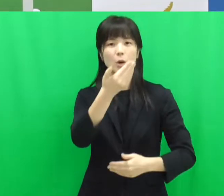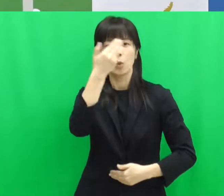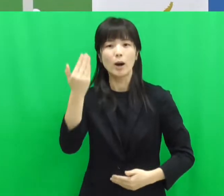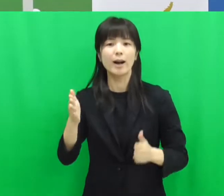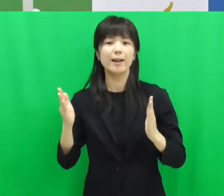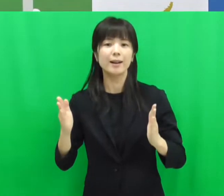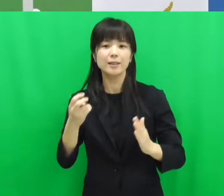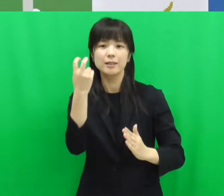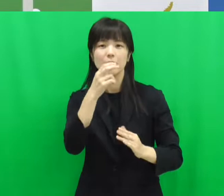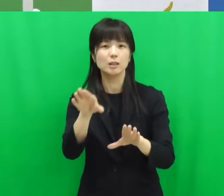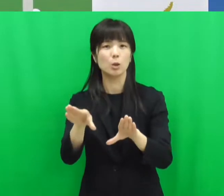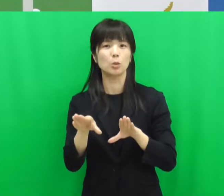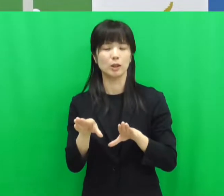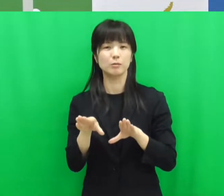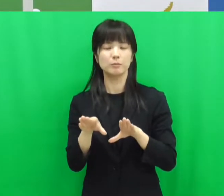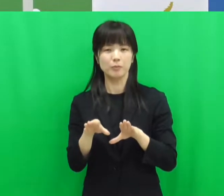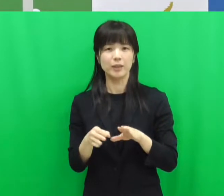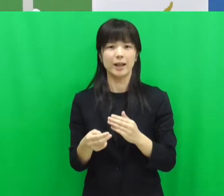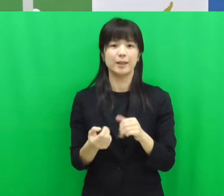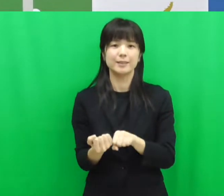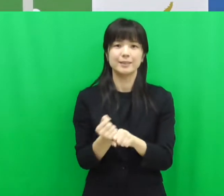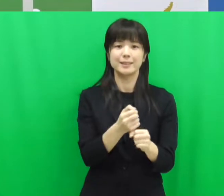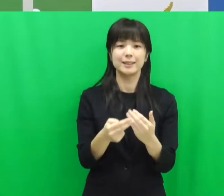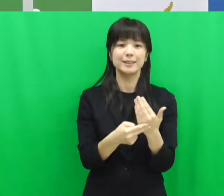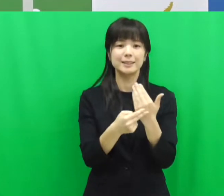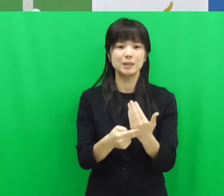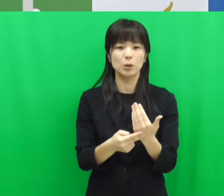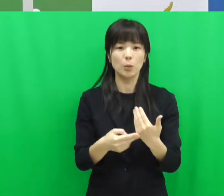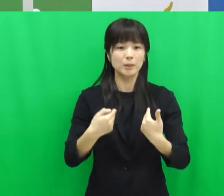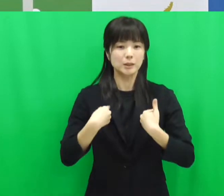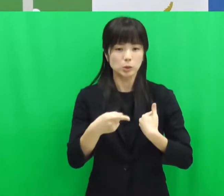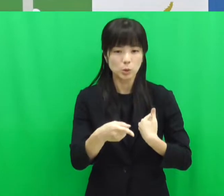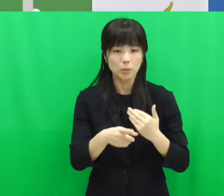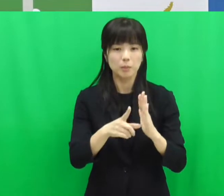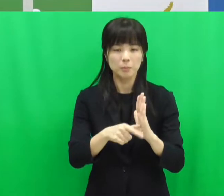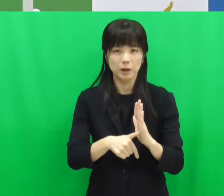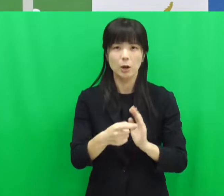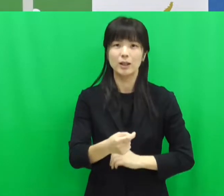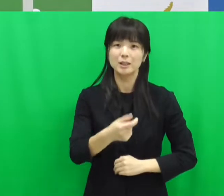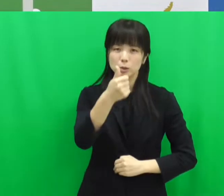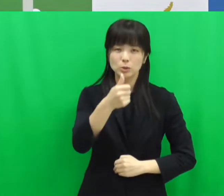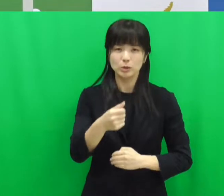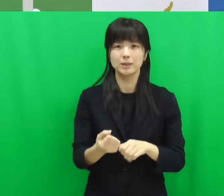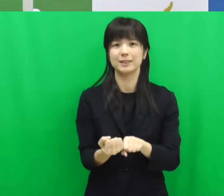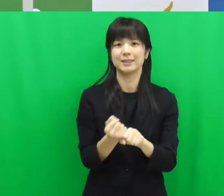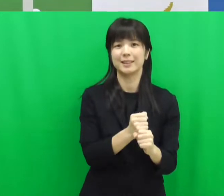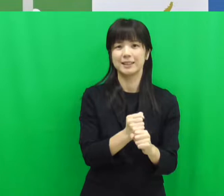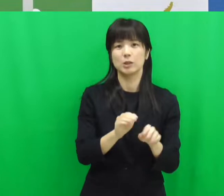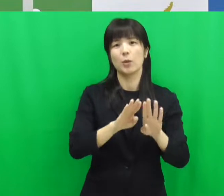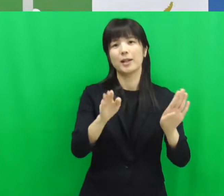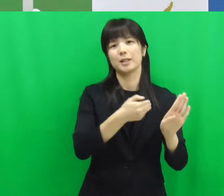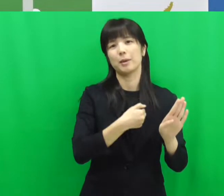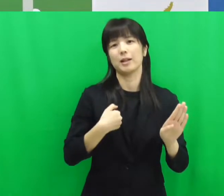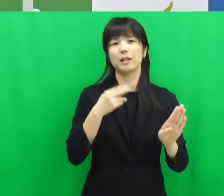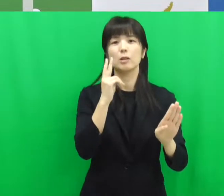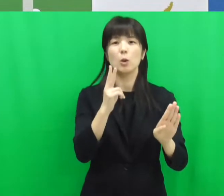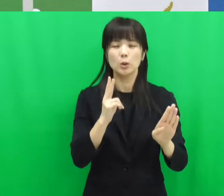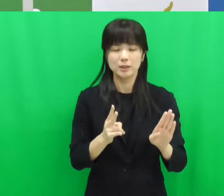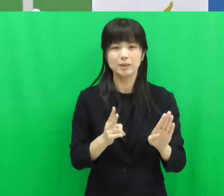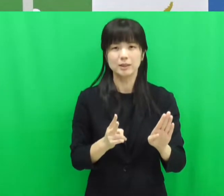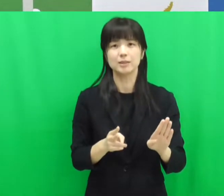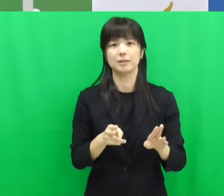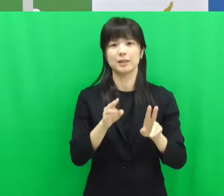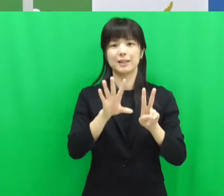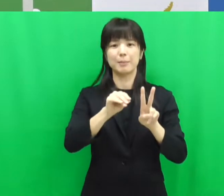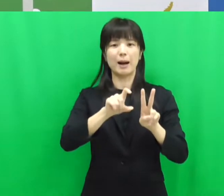ただいて、本当に治療が必要な方については少しでも早く治療に結びつけていただきたいという趣旨でこの額を決定させてい